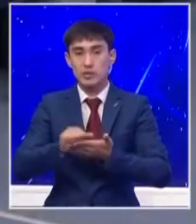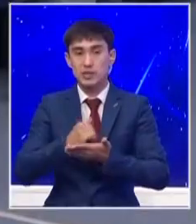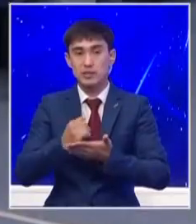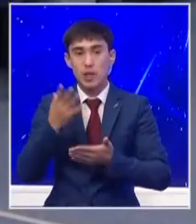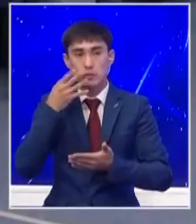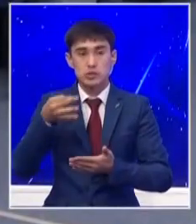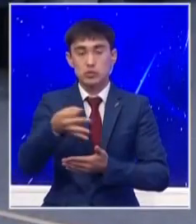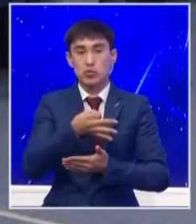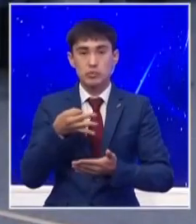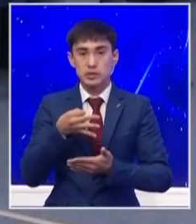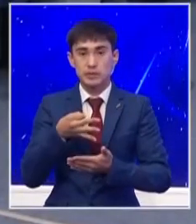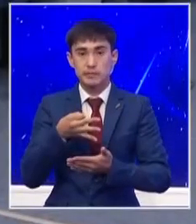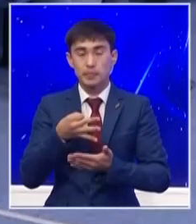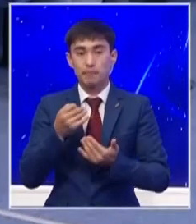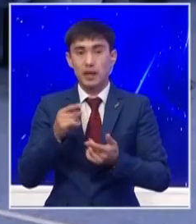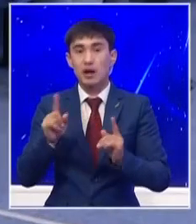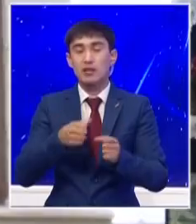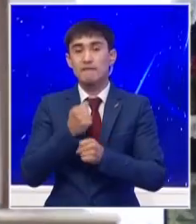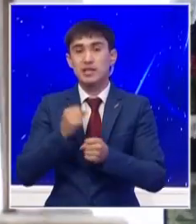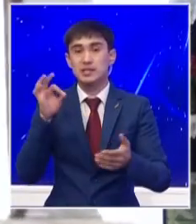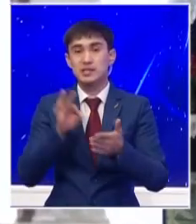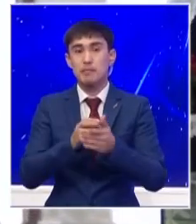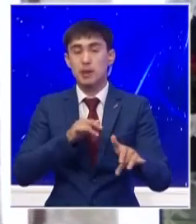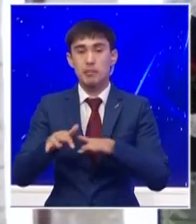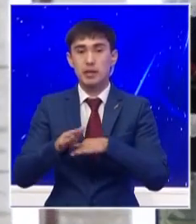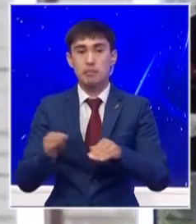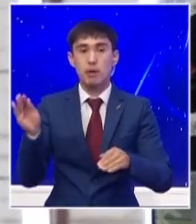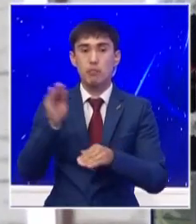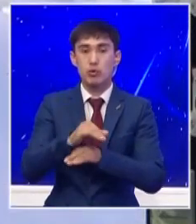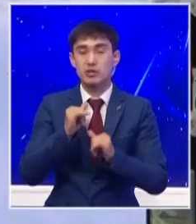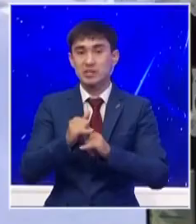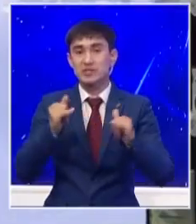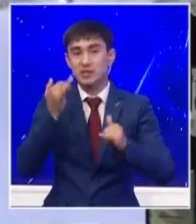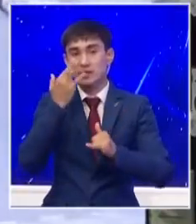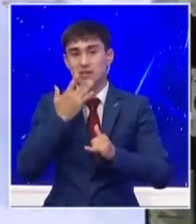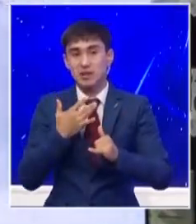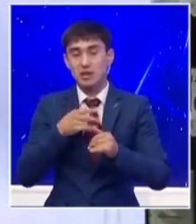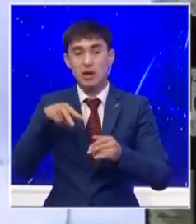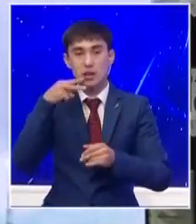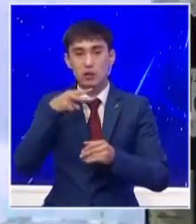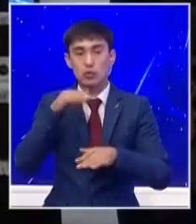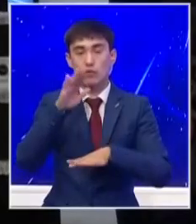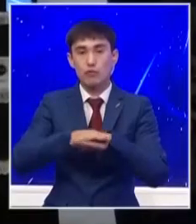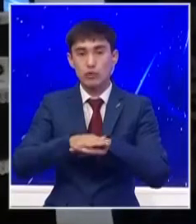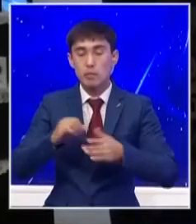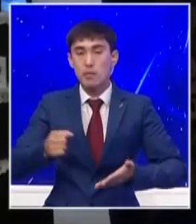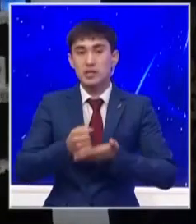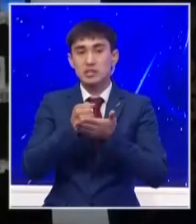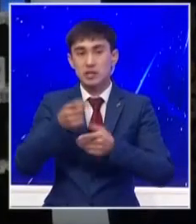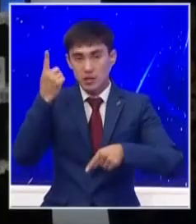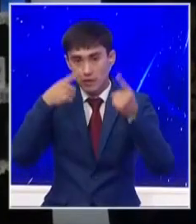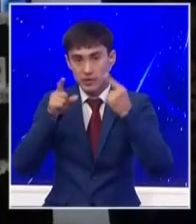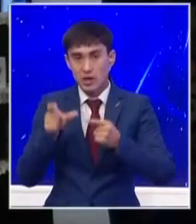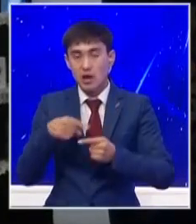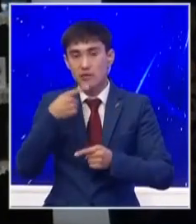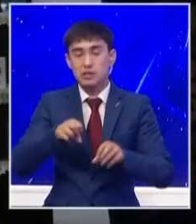документации Алматинской области. Основная цель мероприятия – пополнить и развить национальный литературный фонд и поддержать автора,